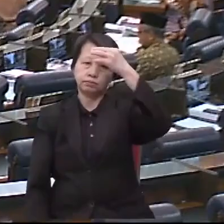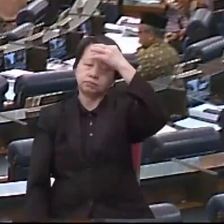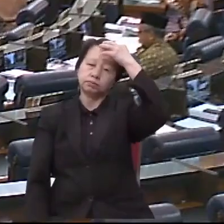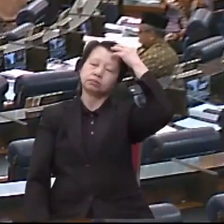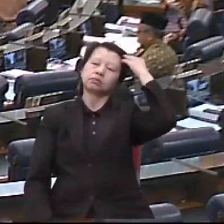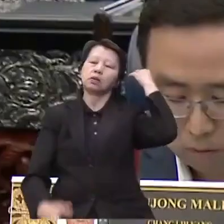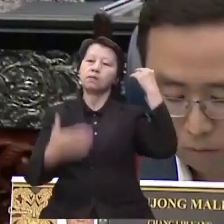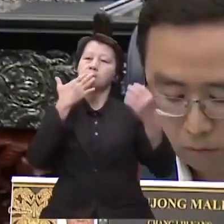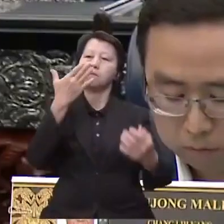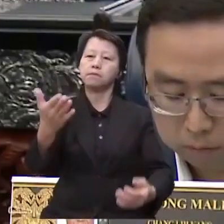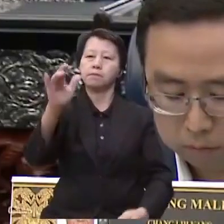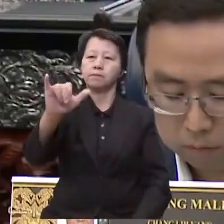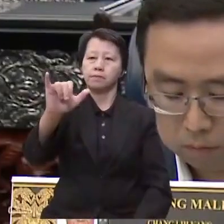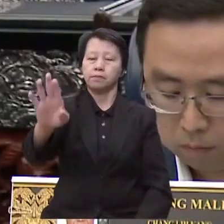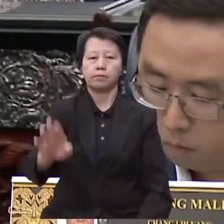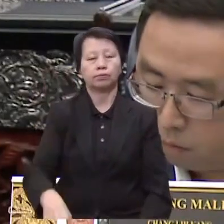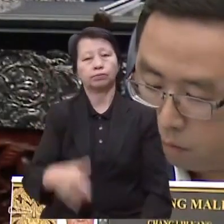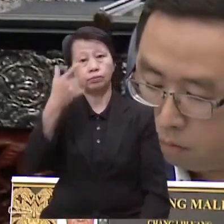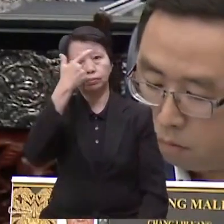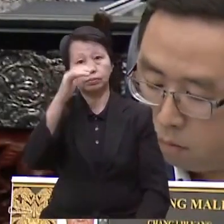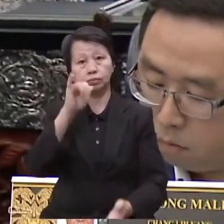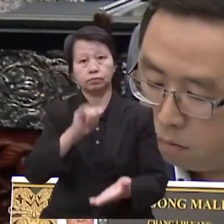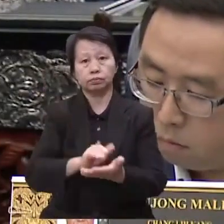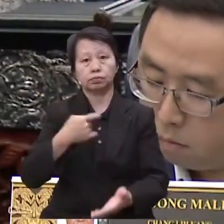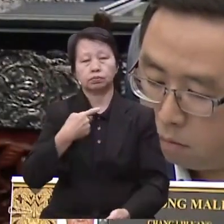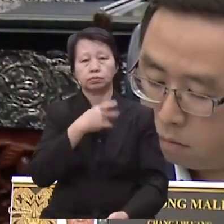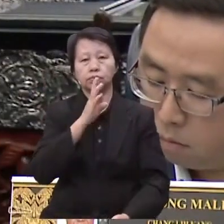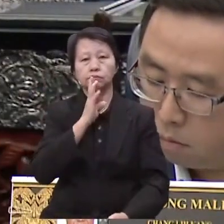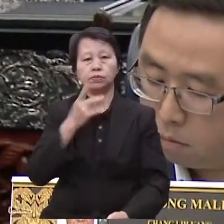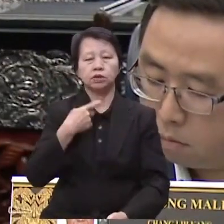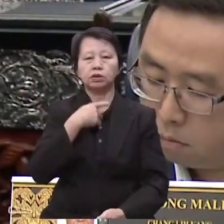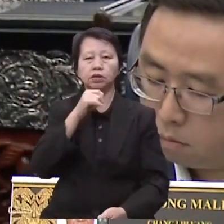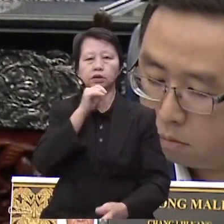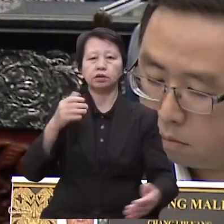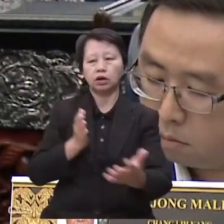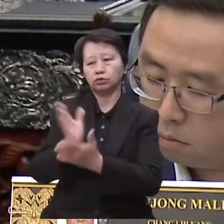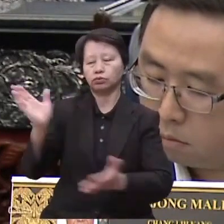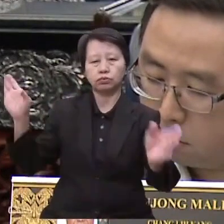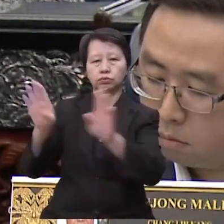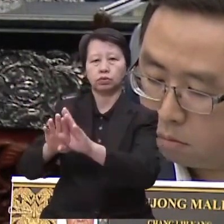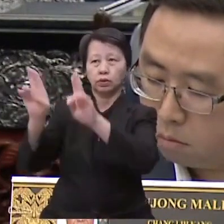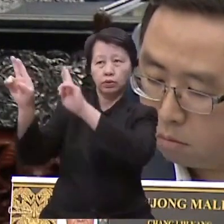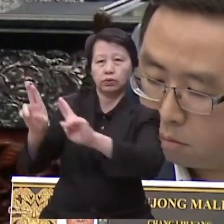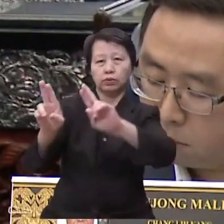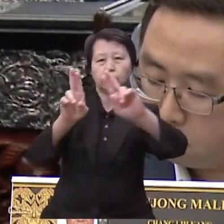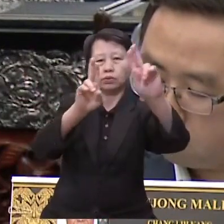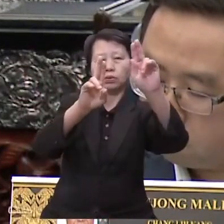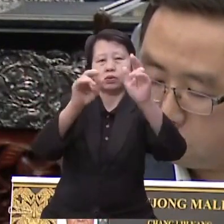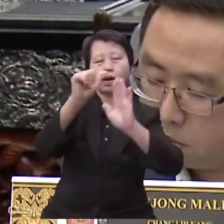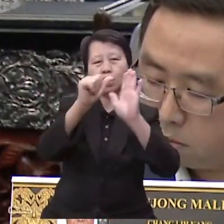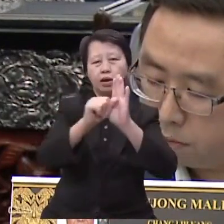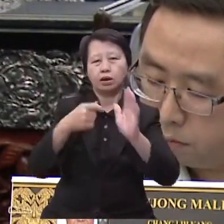berhormat sebab itu yang saya katakan tadi kita tidak terus tutup pintu kepada transboundary H act kalau